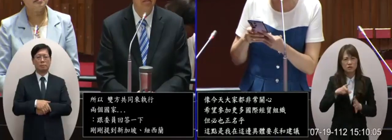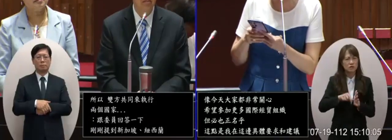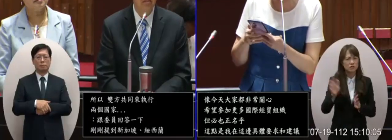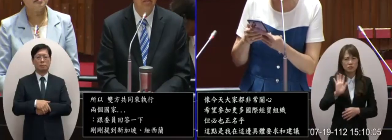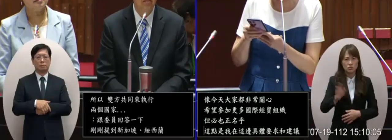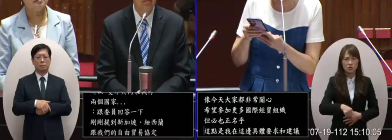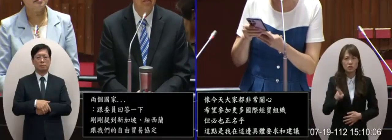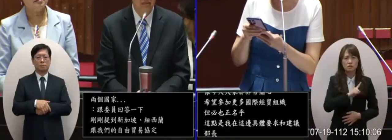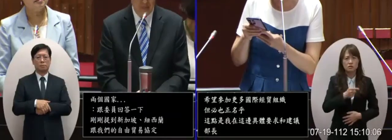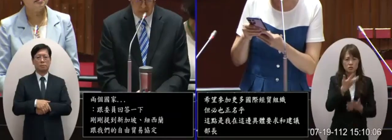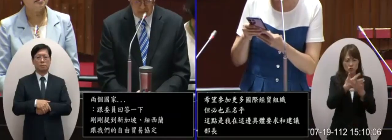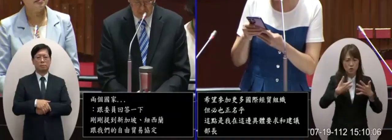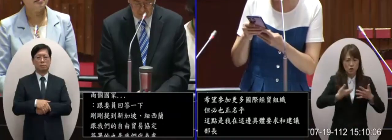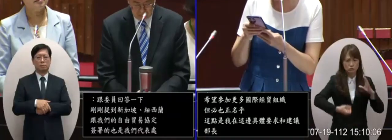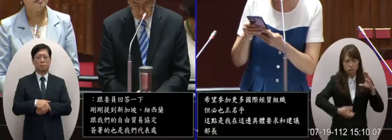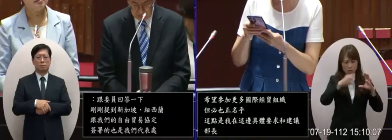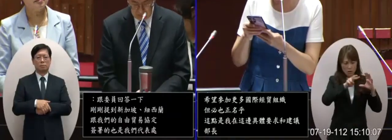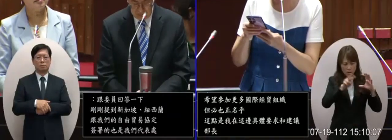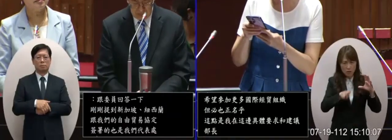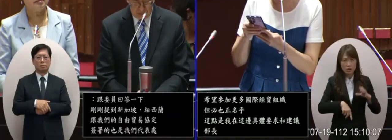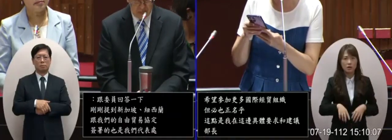跑到去网站来看，